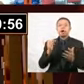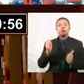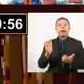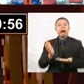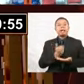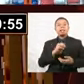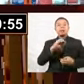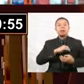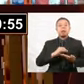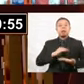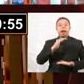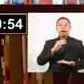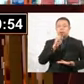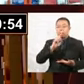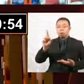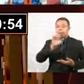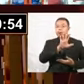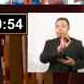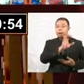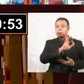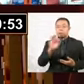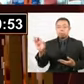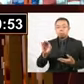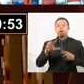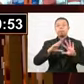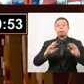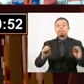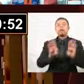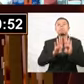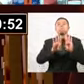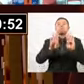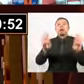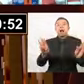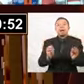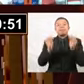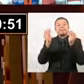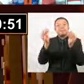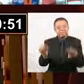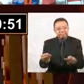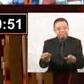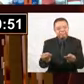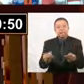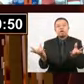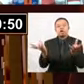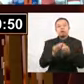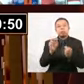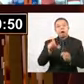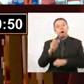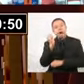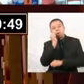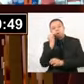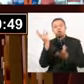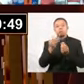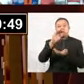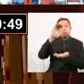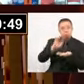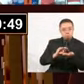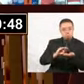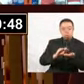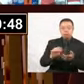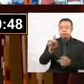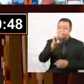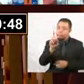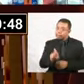Jakarta naik Insyaallah 500.000 lapangan kerja akan kita hadirkan angka pengangguran akan turun nah